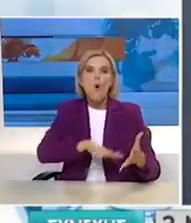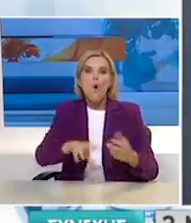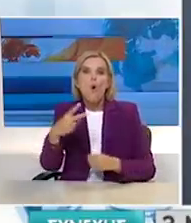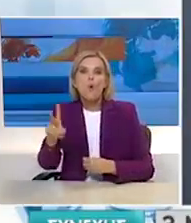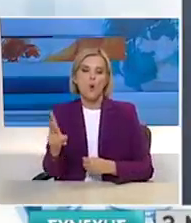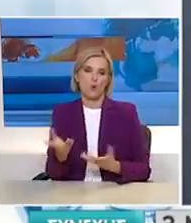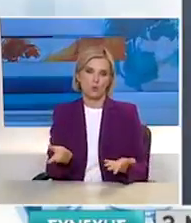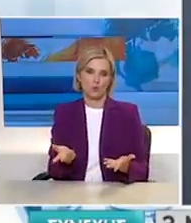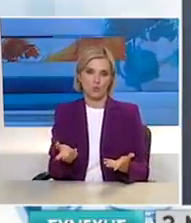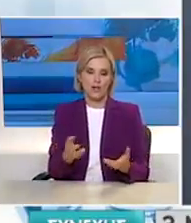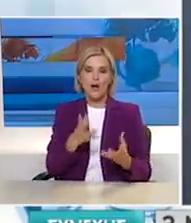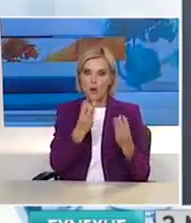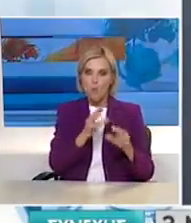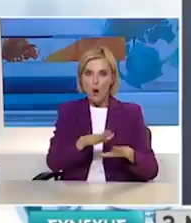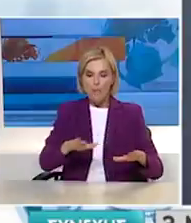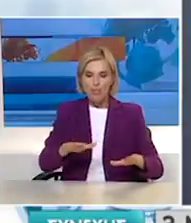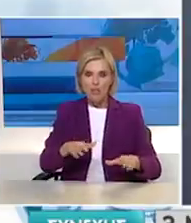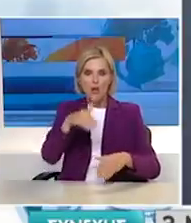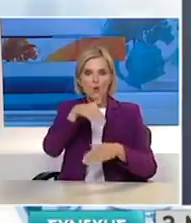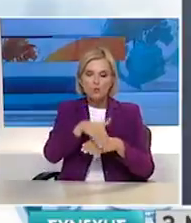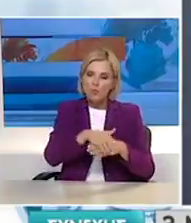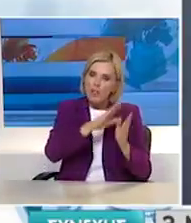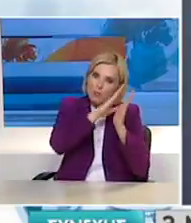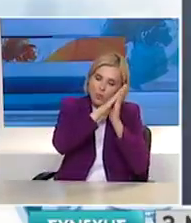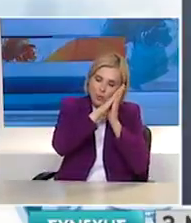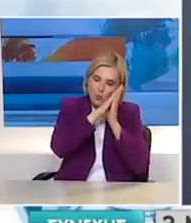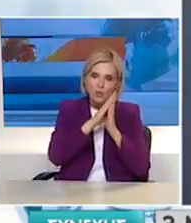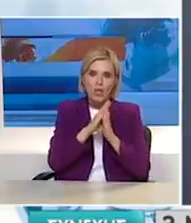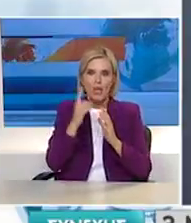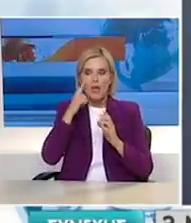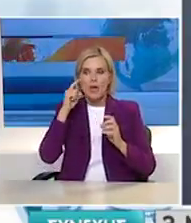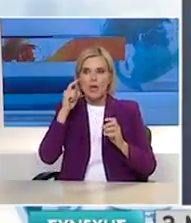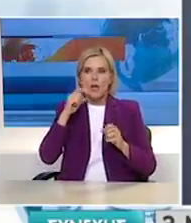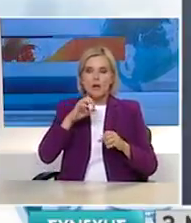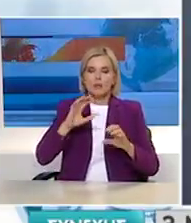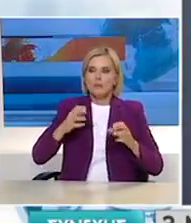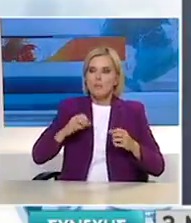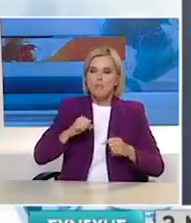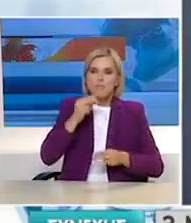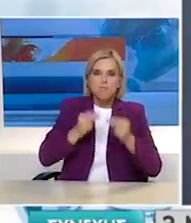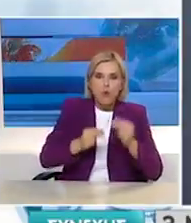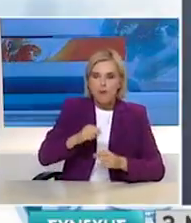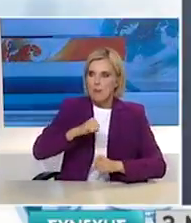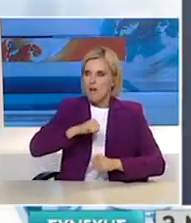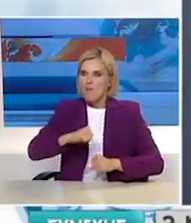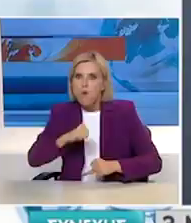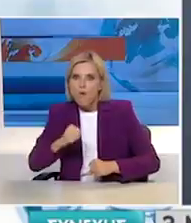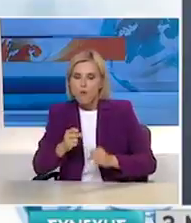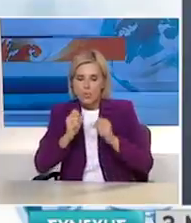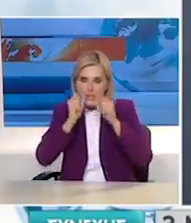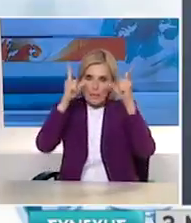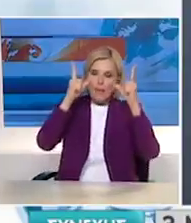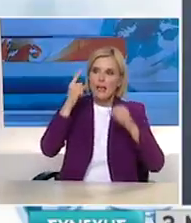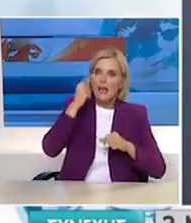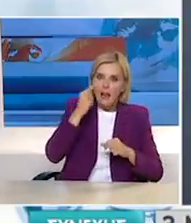διαταραχές στον ύπνο, διαταραχές στο φόβο που αφορούσαν τα μικρά παιδάκια. Και φυσικά και για τα